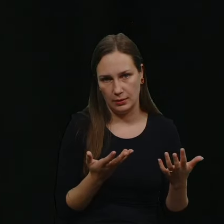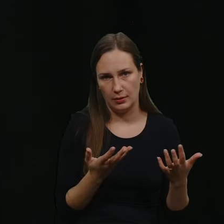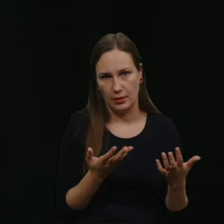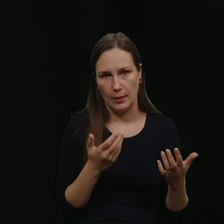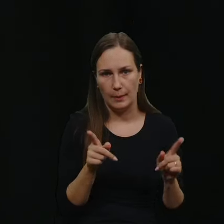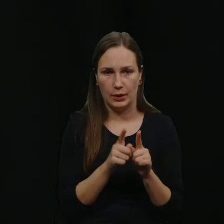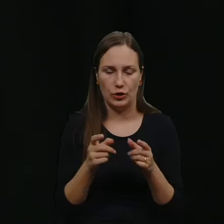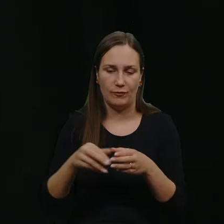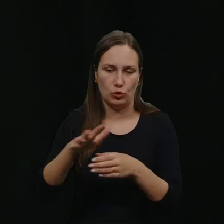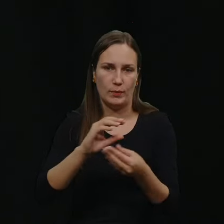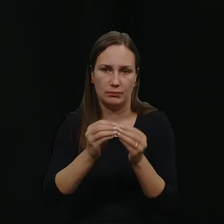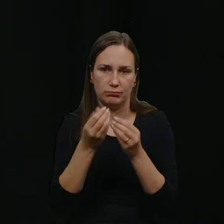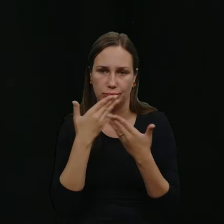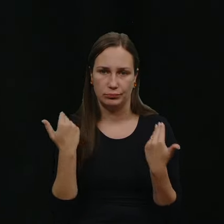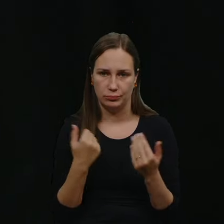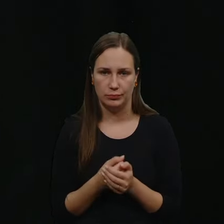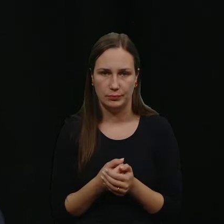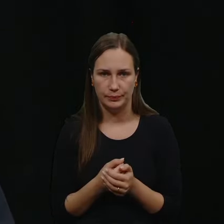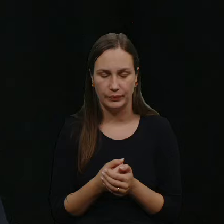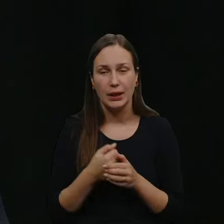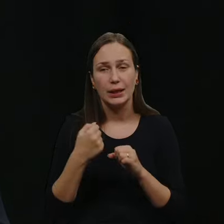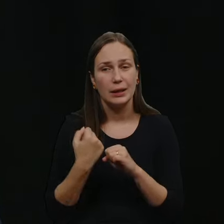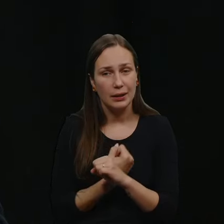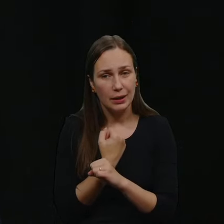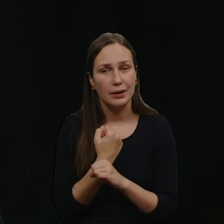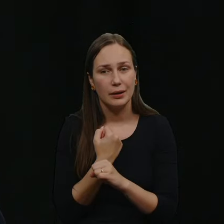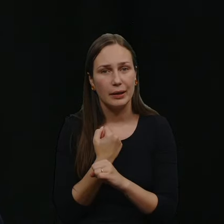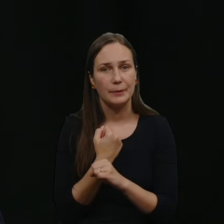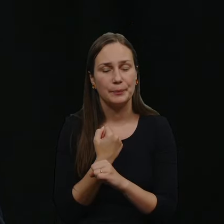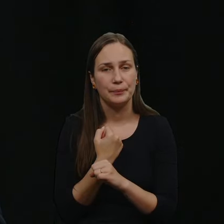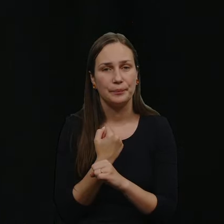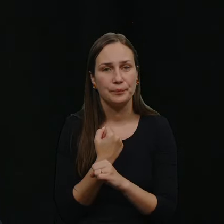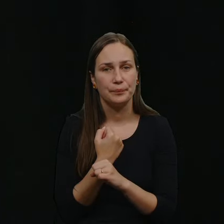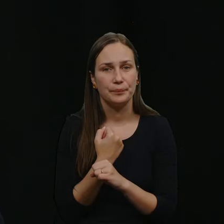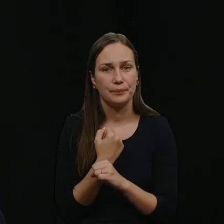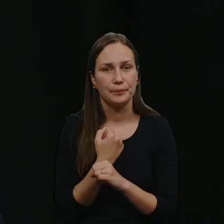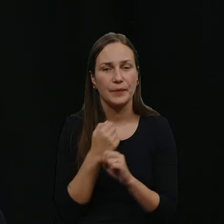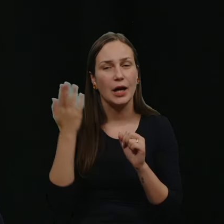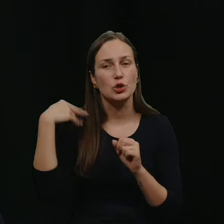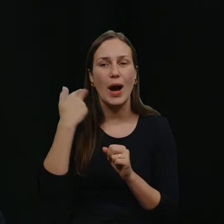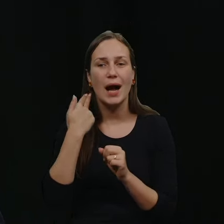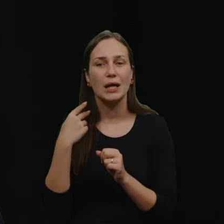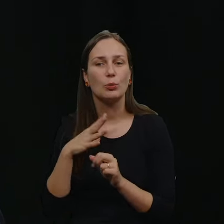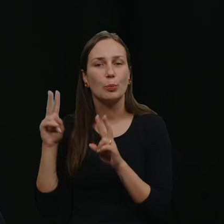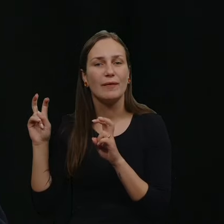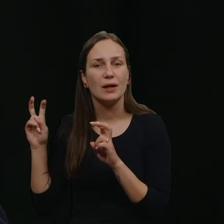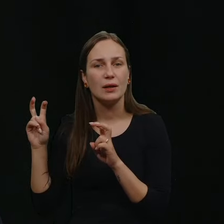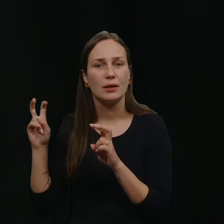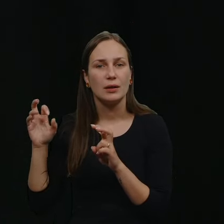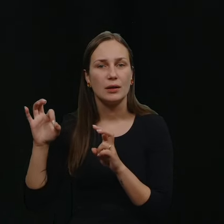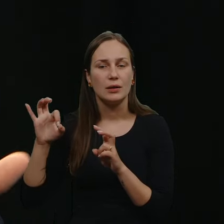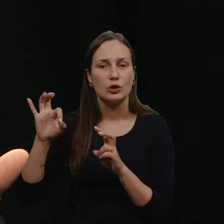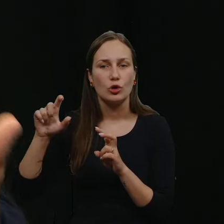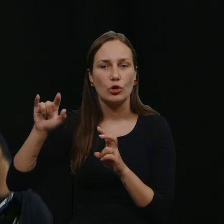liktai nesitardami su visuomenė. Aš manau, kad reikalingas tam tikras, kaip vadinasi, kažkada Didžiojo Britanijoje social